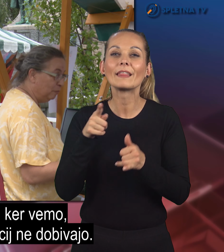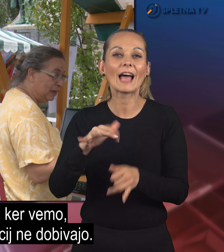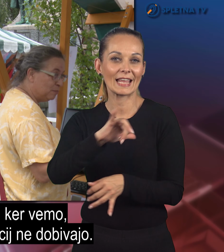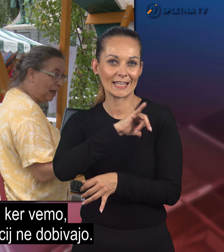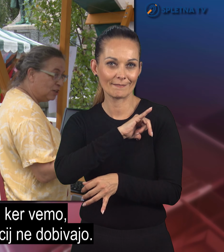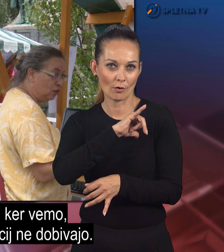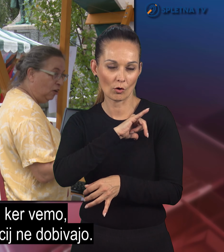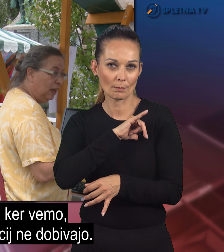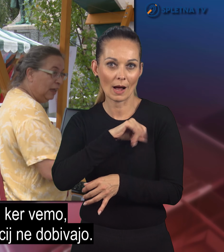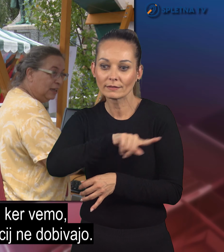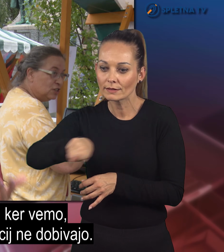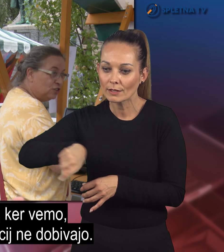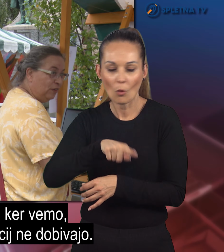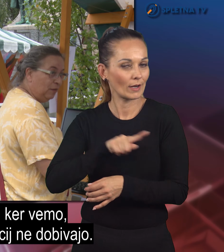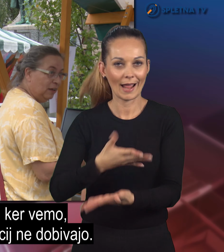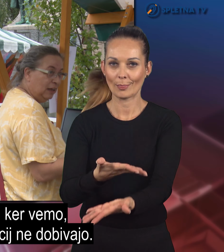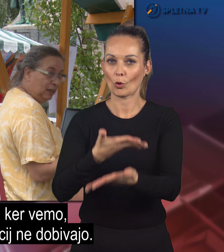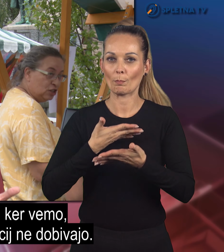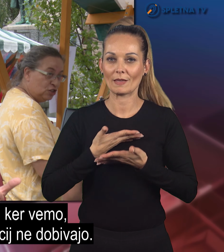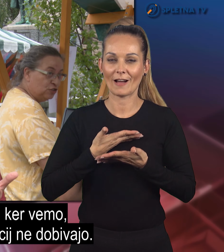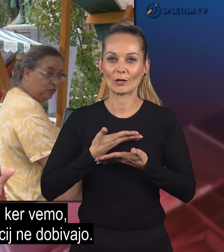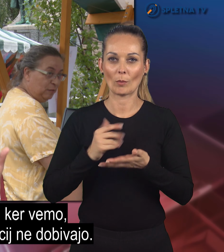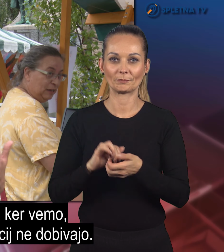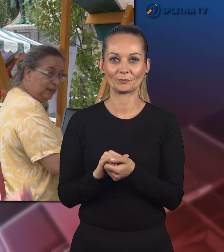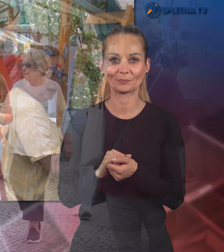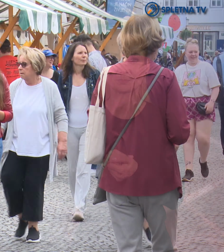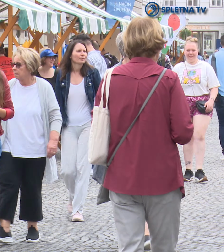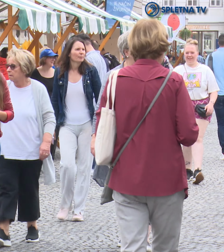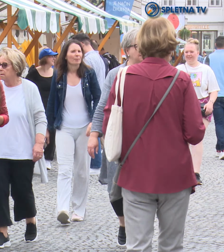takih informacij oni ne dobivajo.